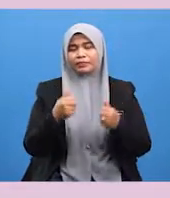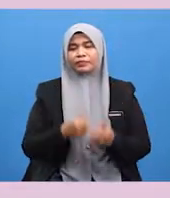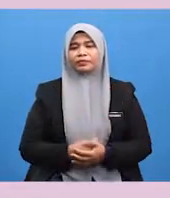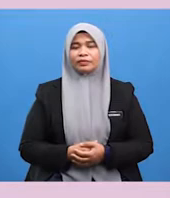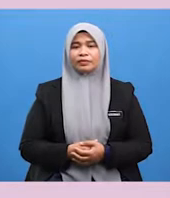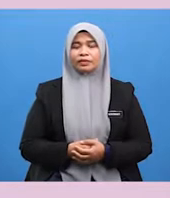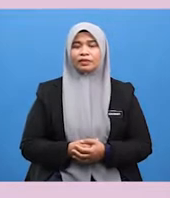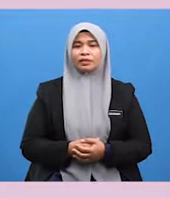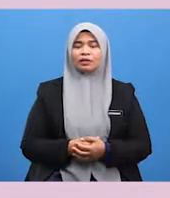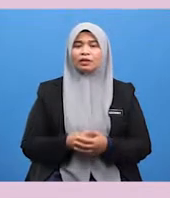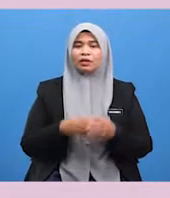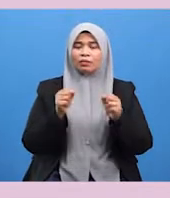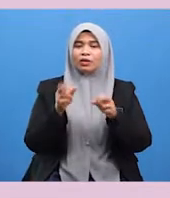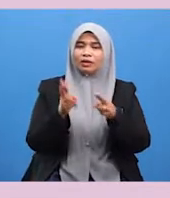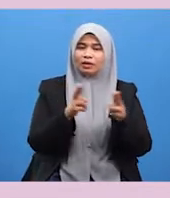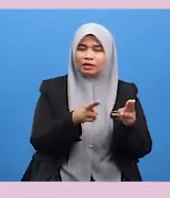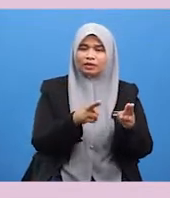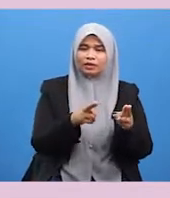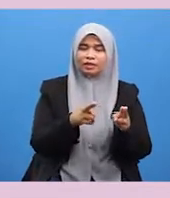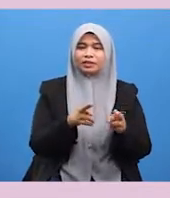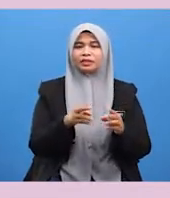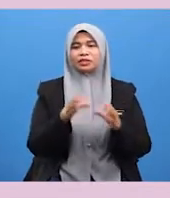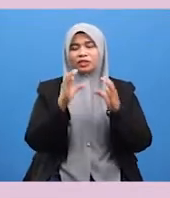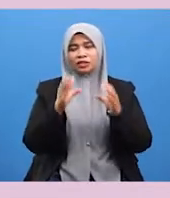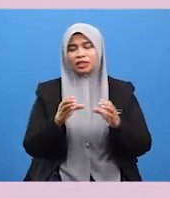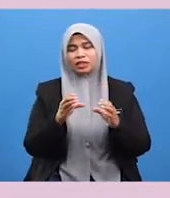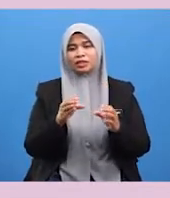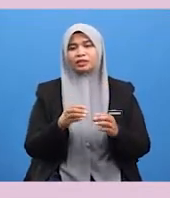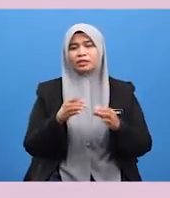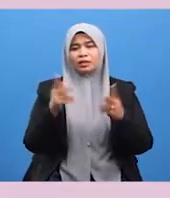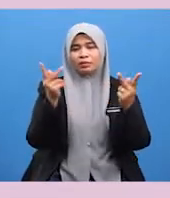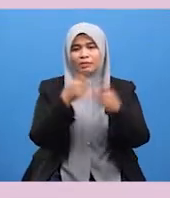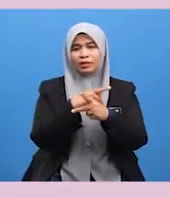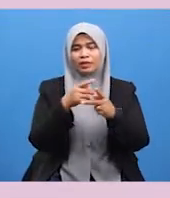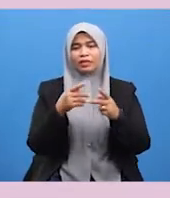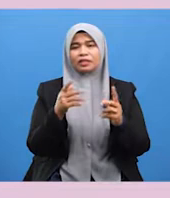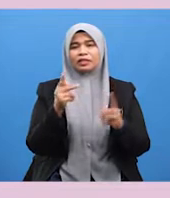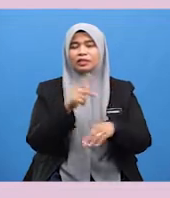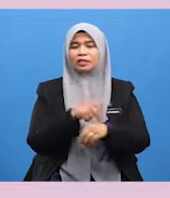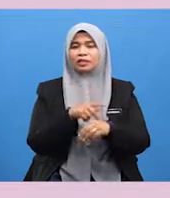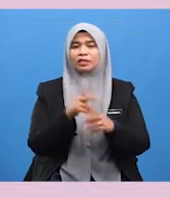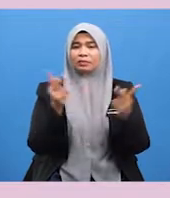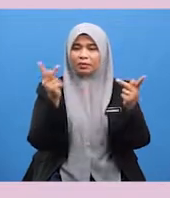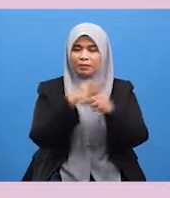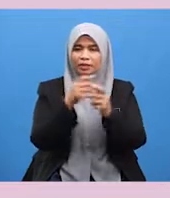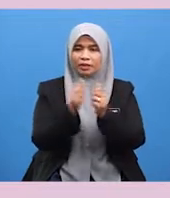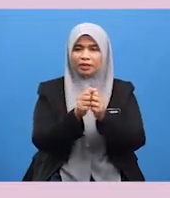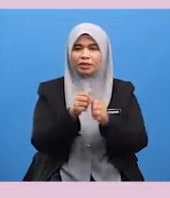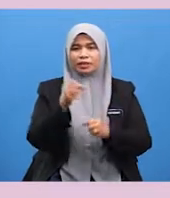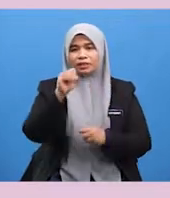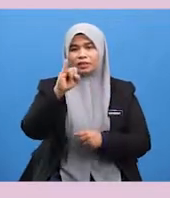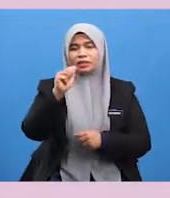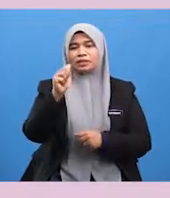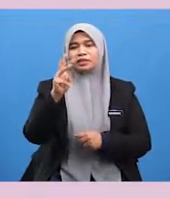Kemampuannya merancang strategi peperangan ketika berperang dengan Siam merupakan bukti kebijaksanaan Tun Perak